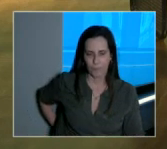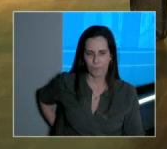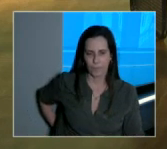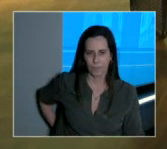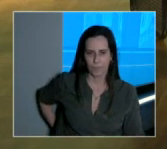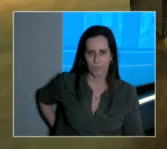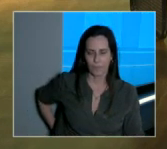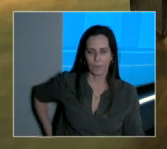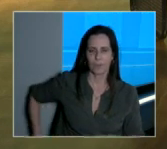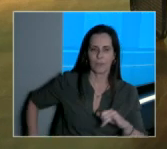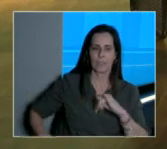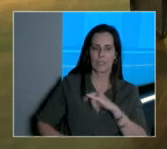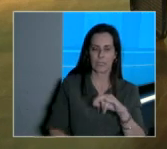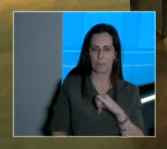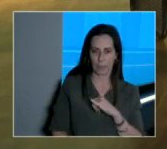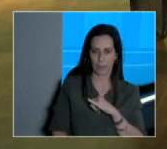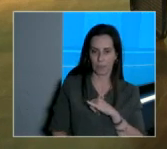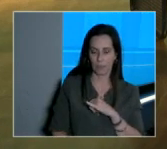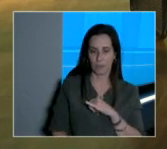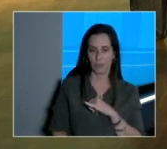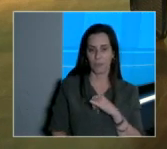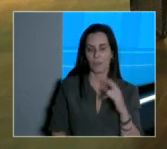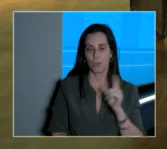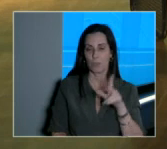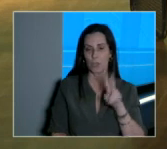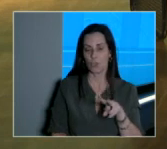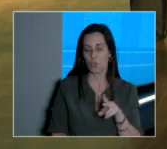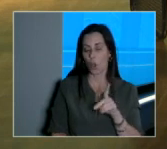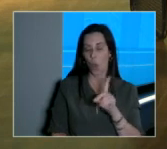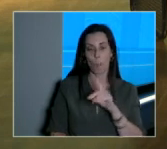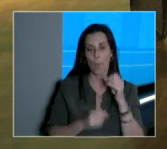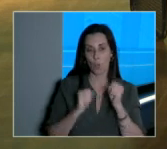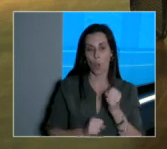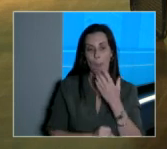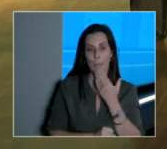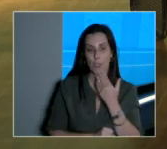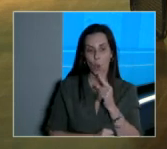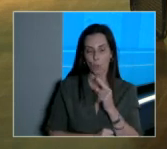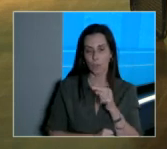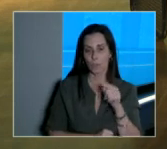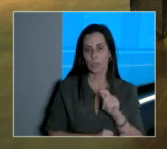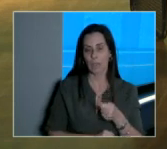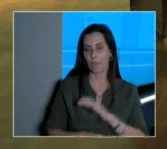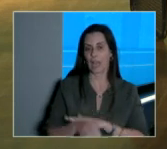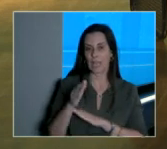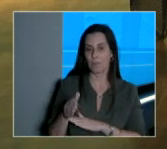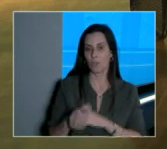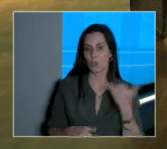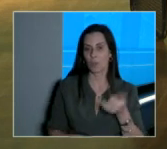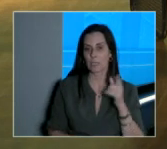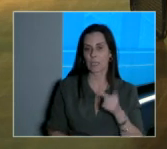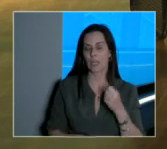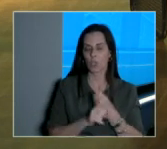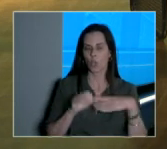את זה? זה מעניין שכנראה מי שיש לו ספק ביהדות של מדינת ישראל זה דווקא הימין שכל מה